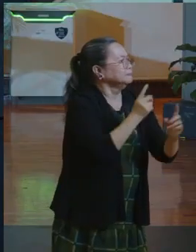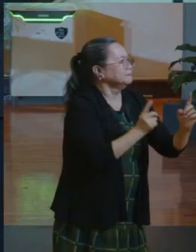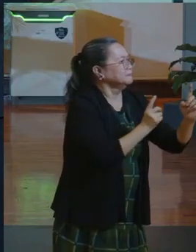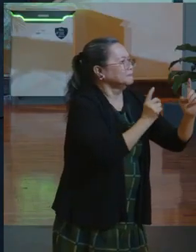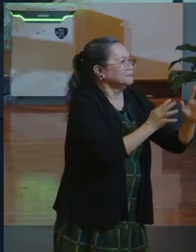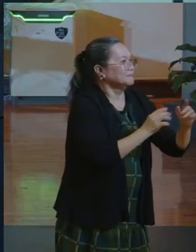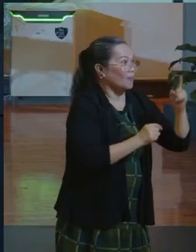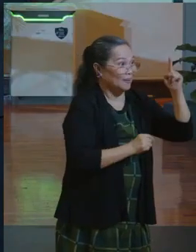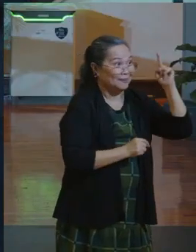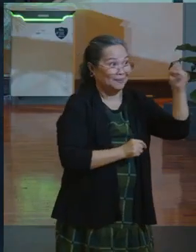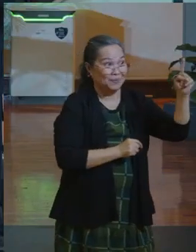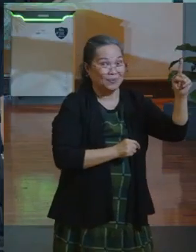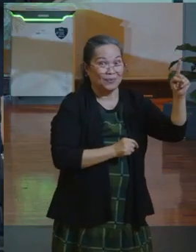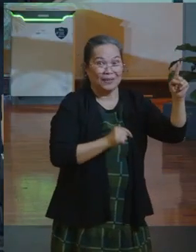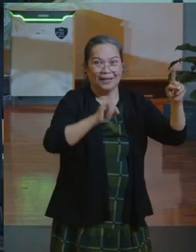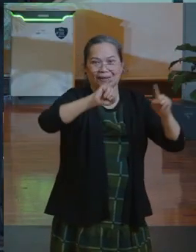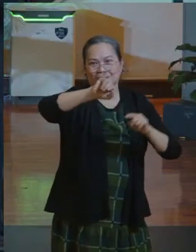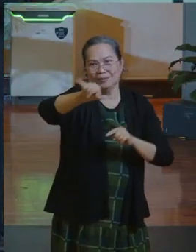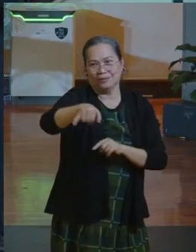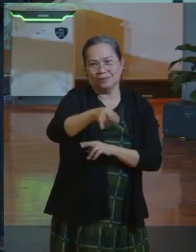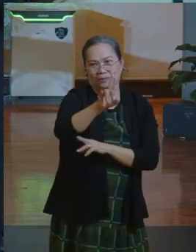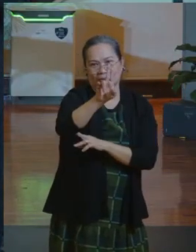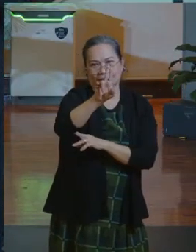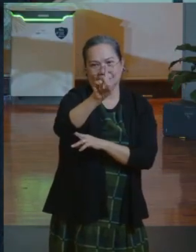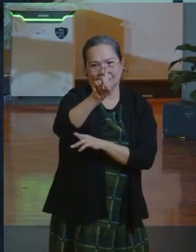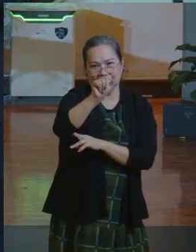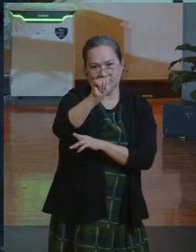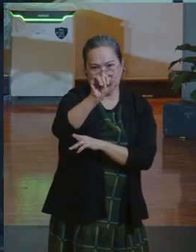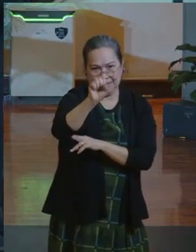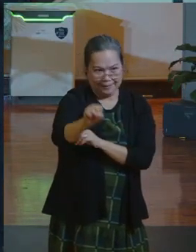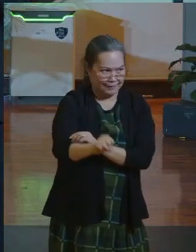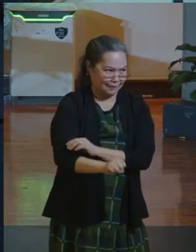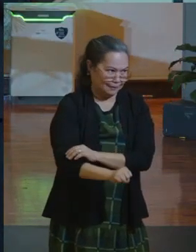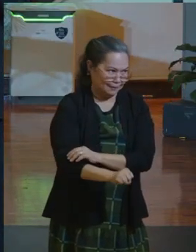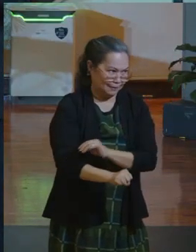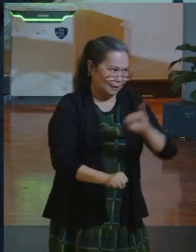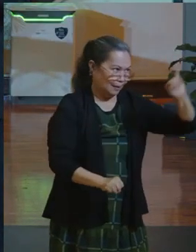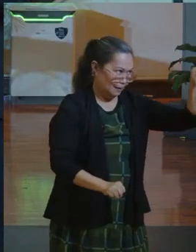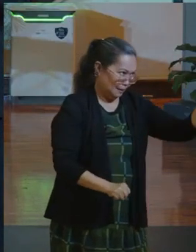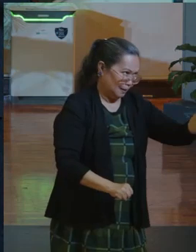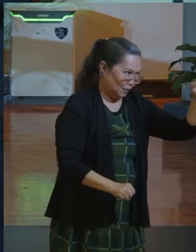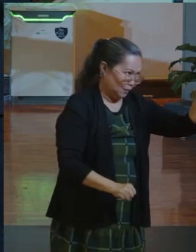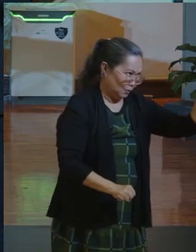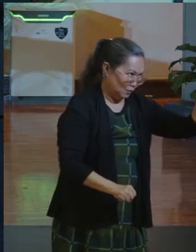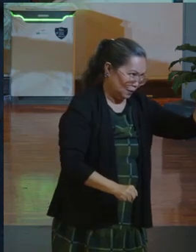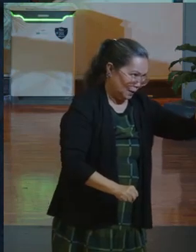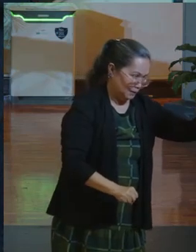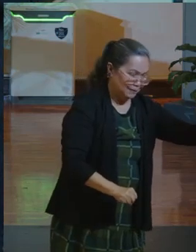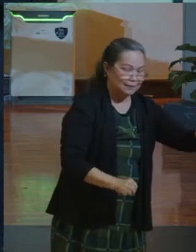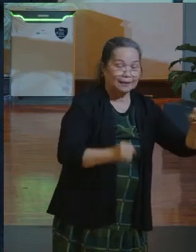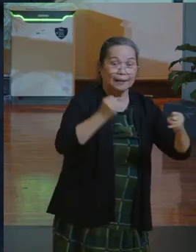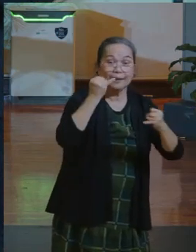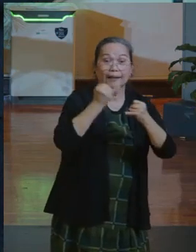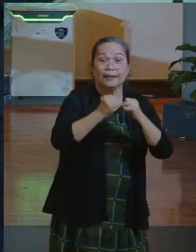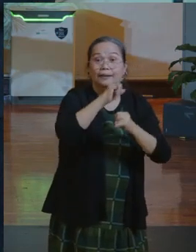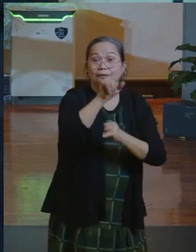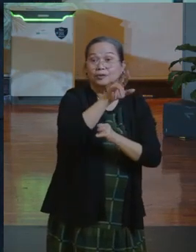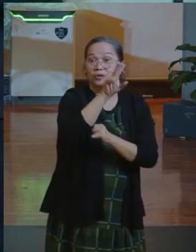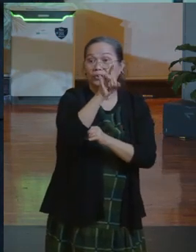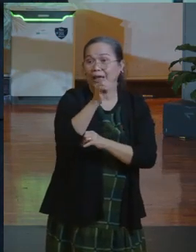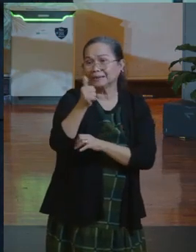Merong isang Judas, no? At isa pang Judas, yung huling Judas, yun ang